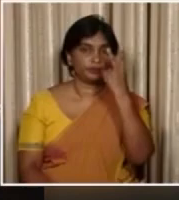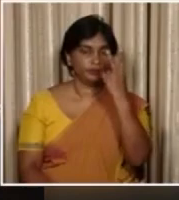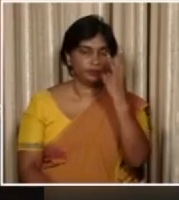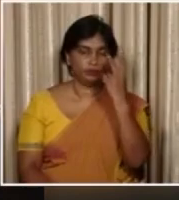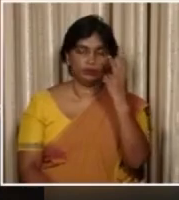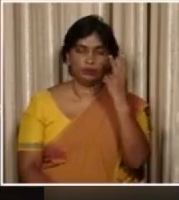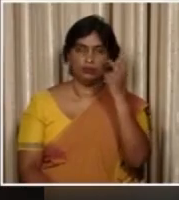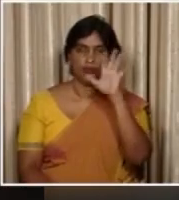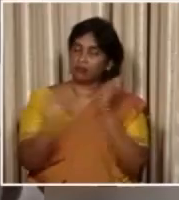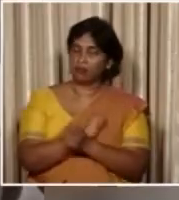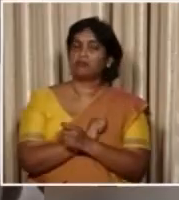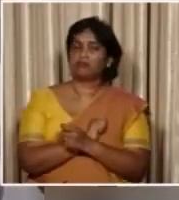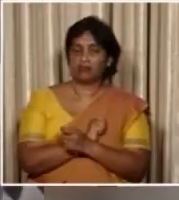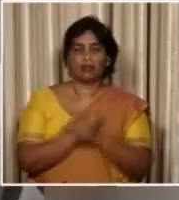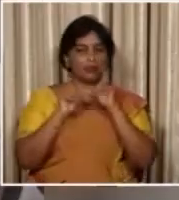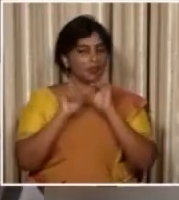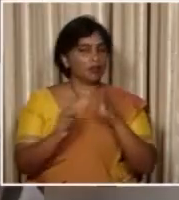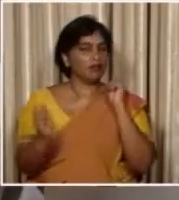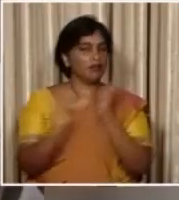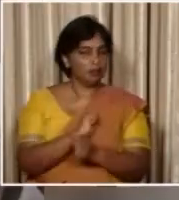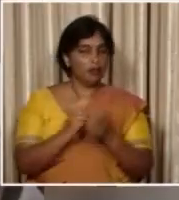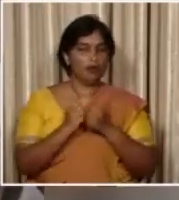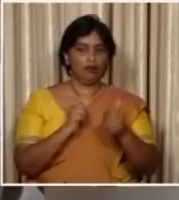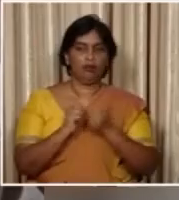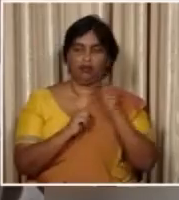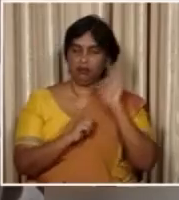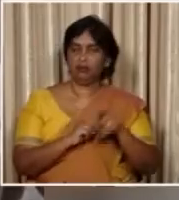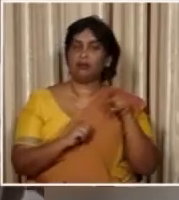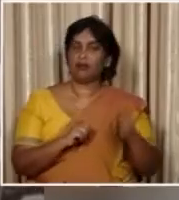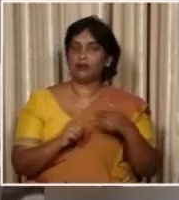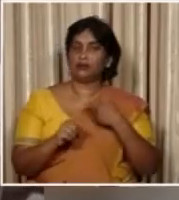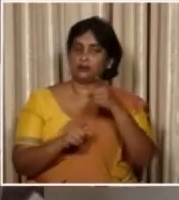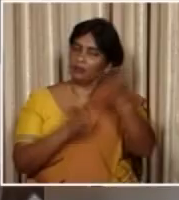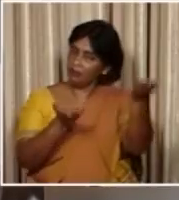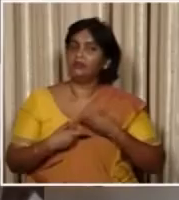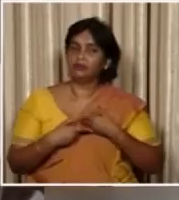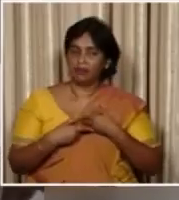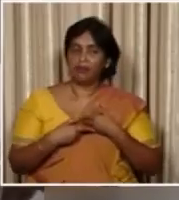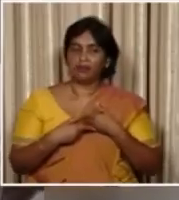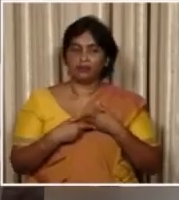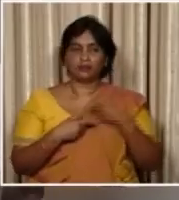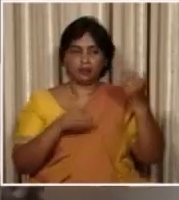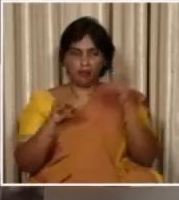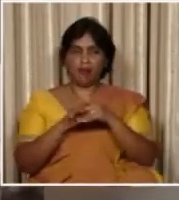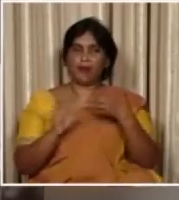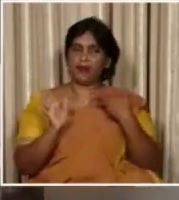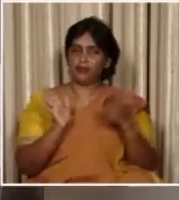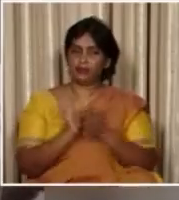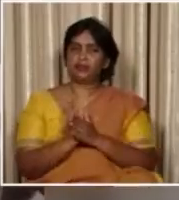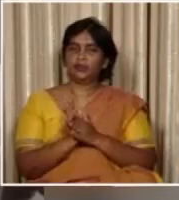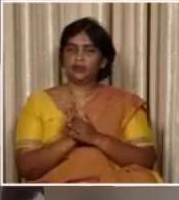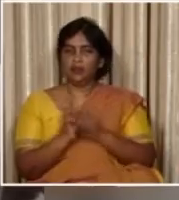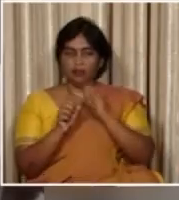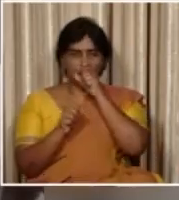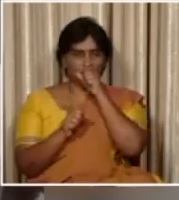බාලවේන්ද්‍රා දානමරික අපතේ කරාද ඔබතුමාට? මේවා වෙනස් කරන්න ඕනි තැනට අපි ඇවිල්ලා තියෙන්නේ. අපි ඔබතුමාට ආරාධනා කරනවා ඔය ඇවිල්ලා එකතු වෙලා මේ වෙනස් සංශෝධන